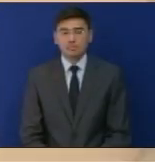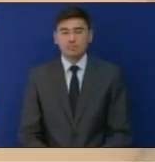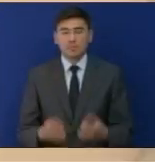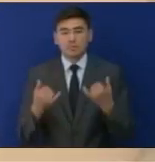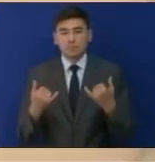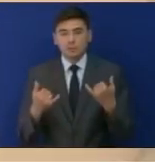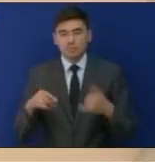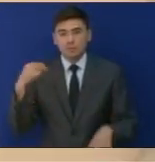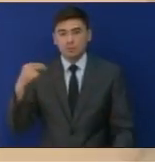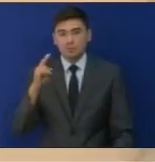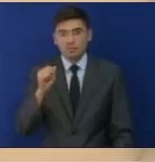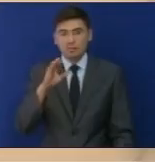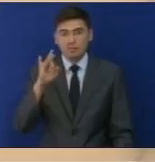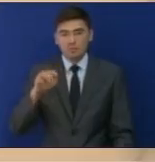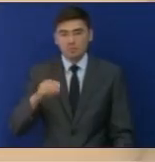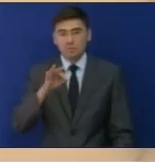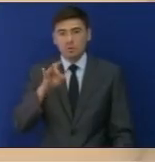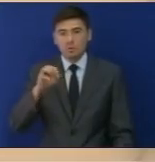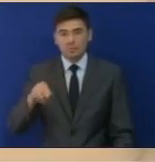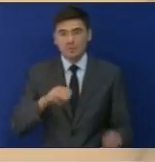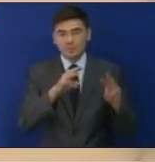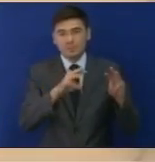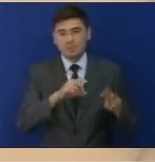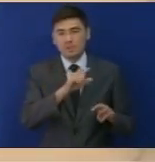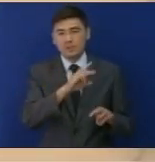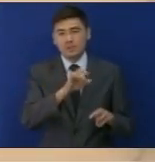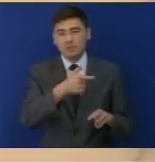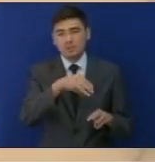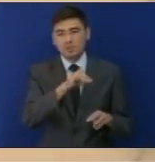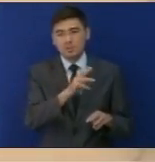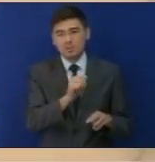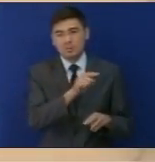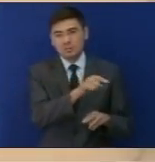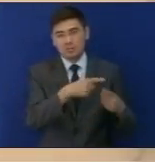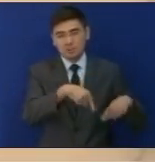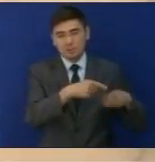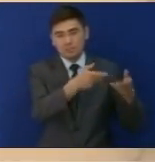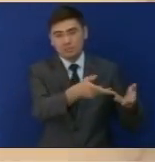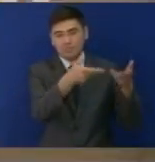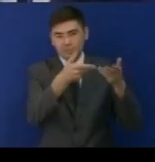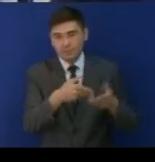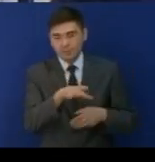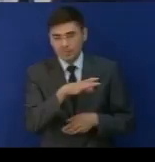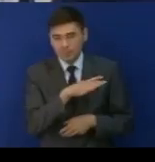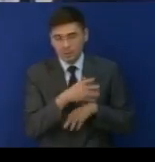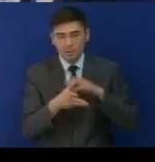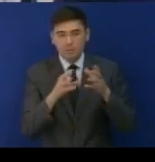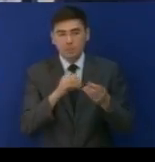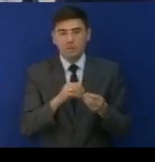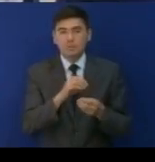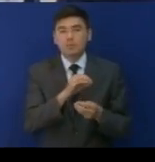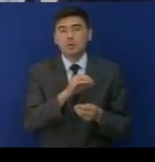Сегодня Касым-Жомарт Токаев принял министра энергетики Каната Бузумбаева. Глава государства был проинформирован об итогах встречи ОПЕК